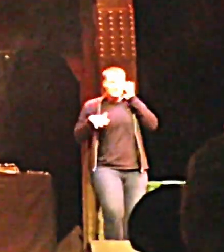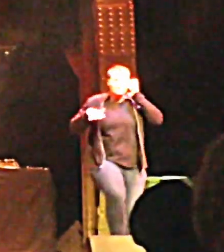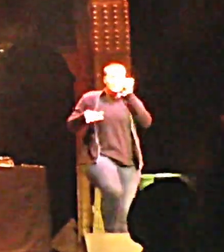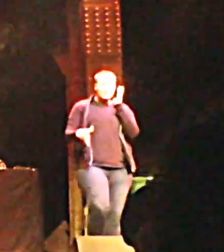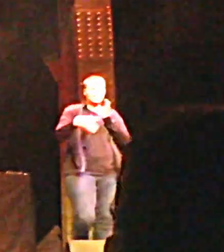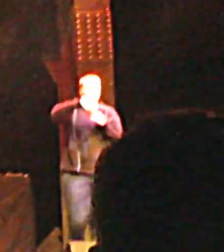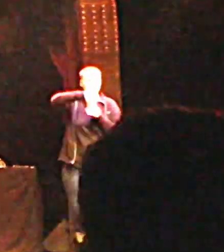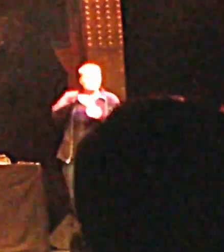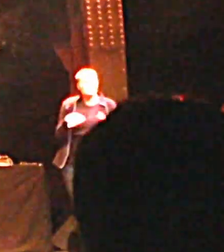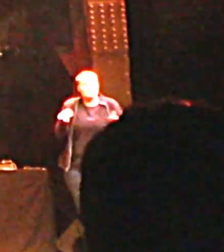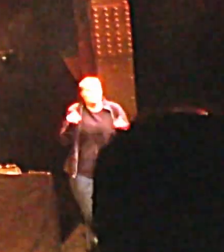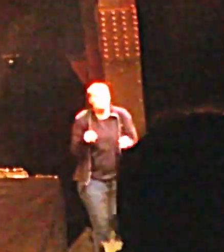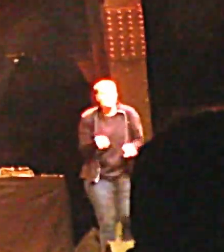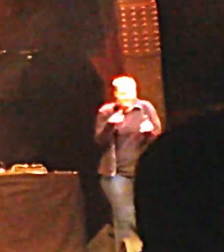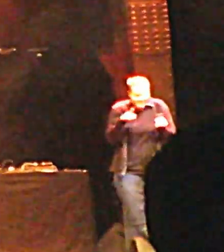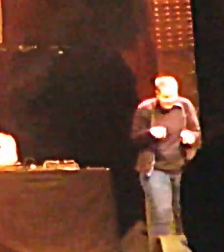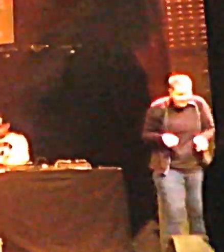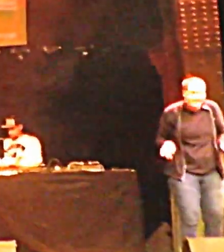rein vereint.